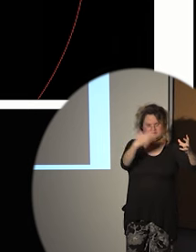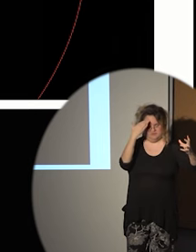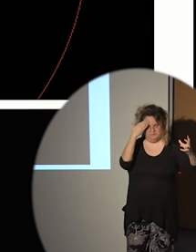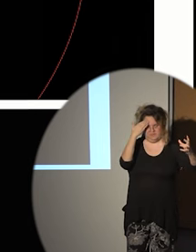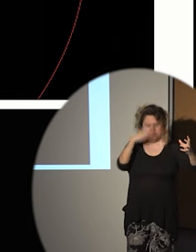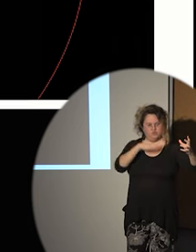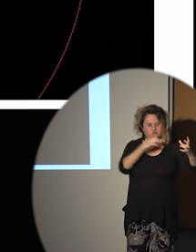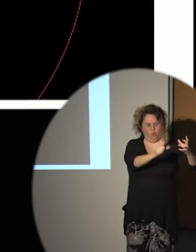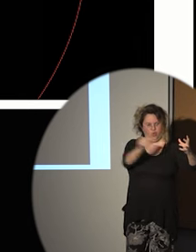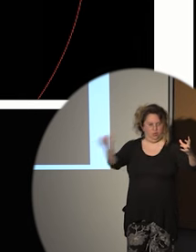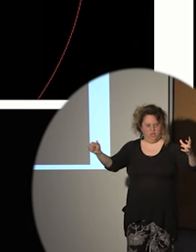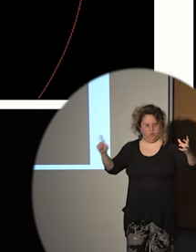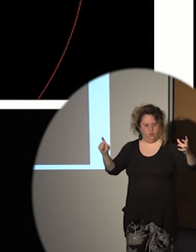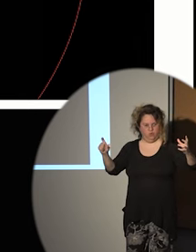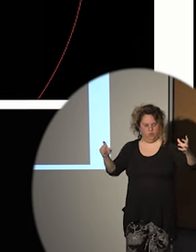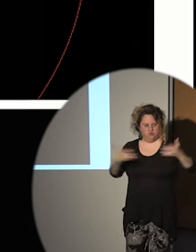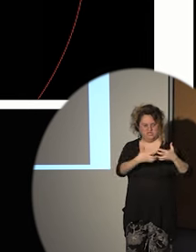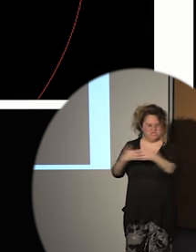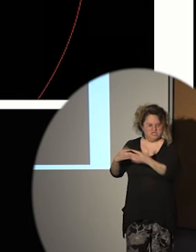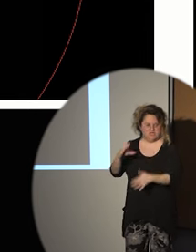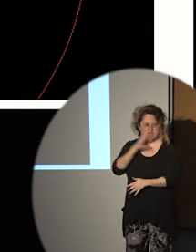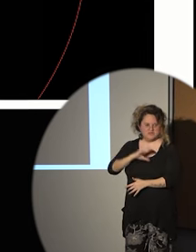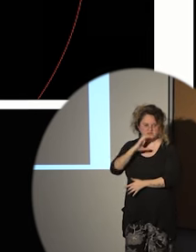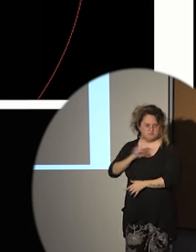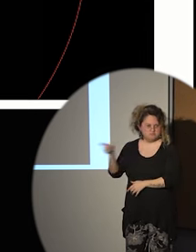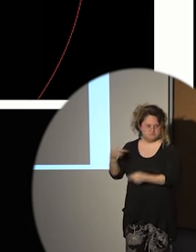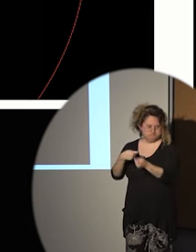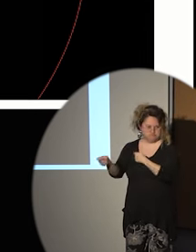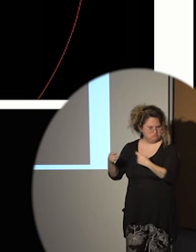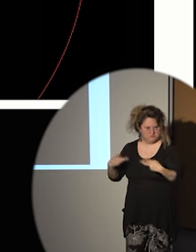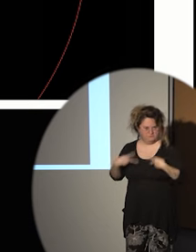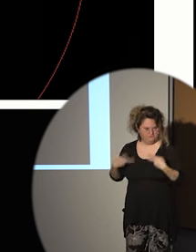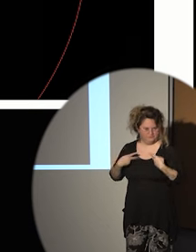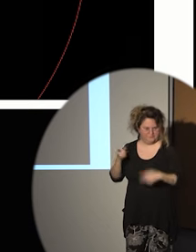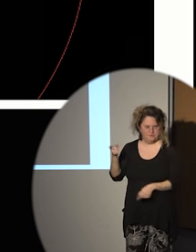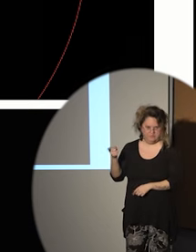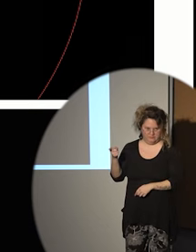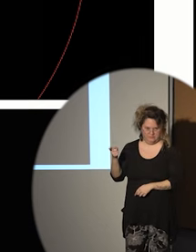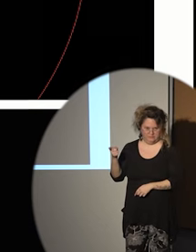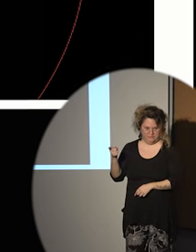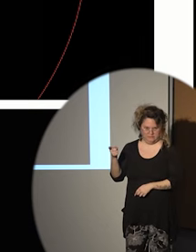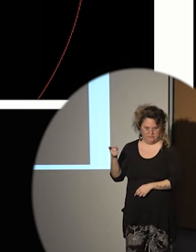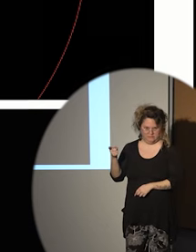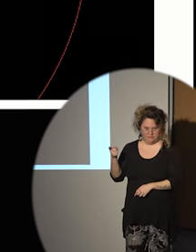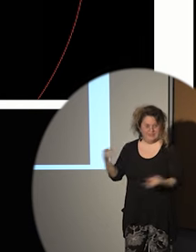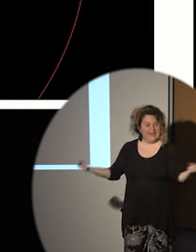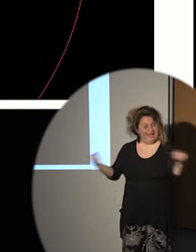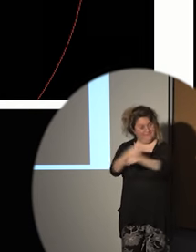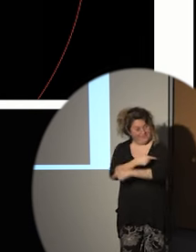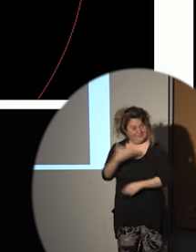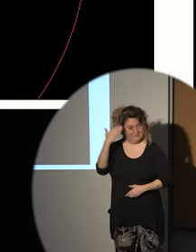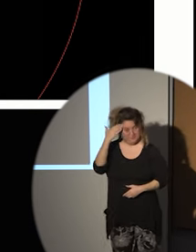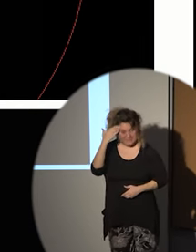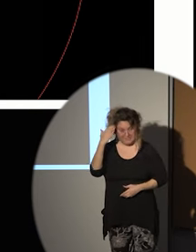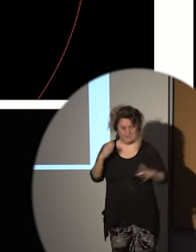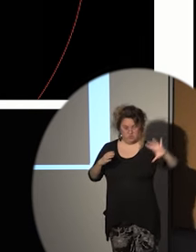Vous serez d'accord avec moi que ce n'est pas très habitable. Et puis l'autre partie, cette fois, c'est le contraire. Si vous êtes trop